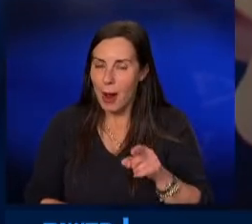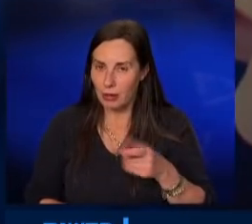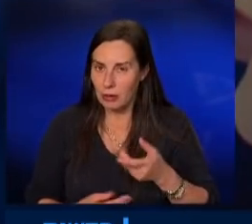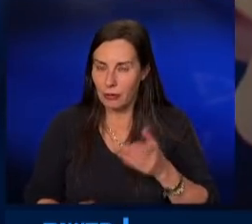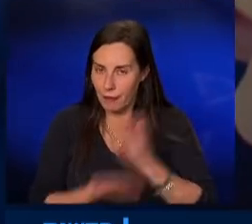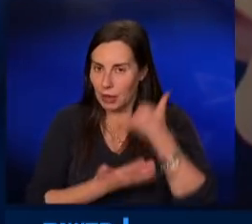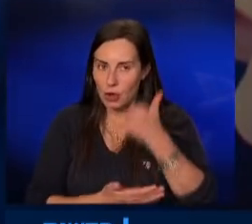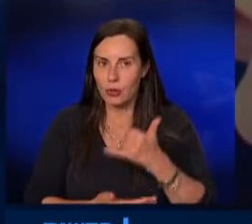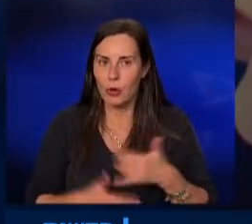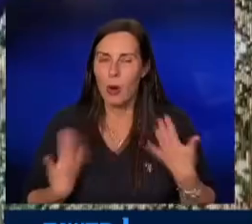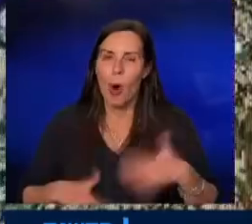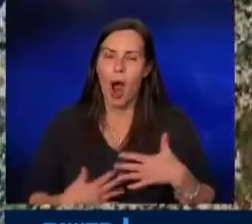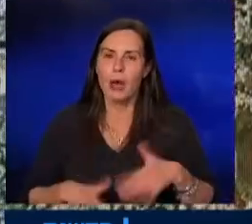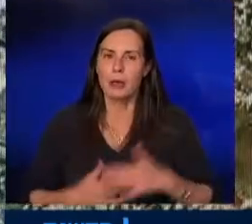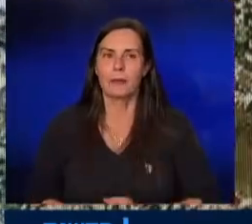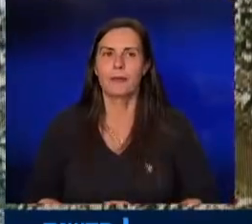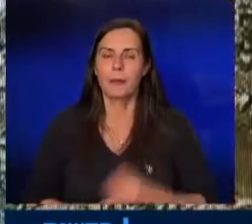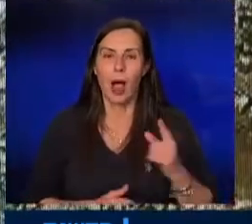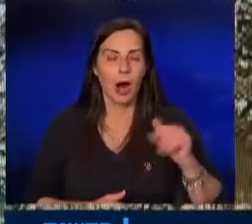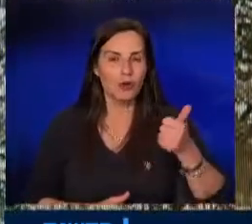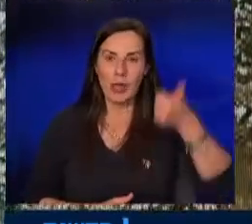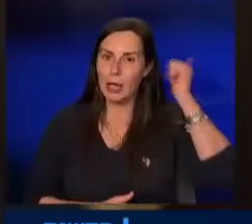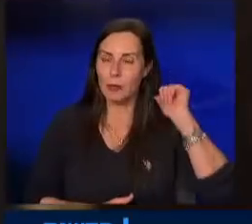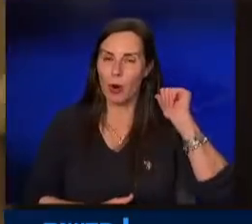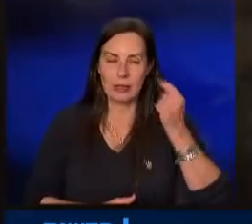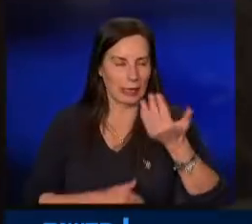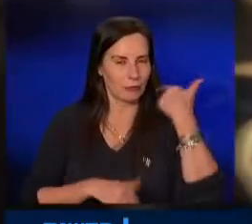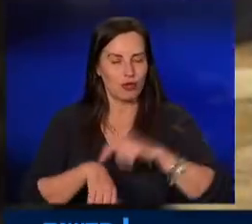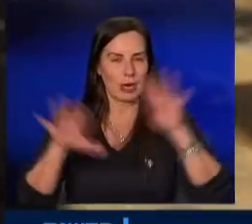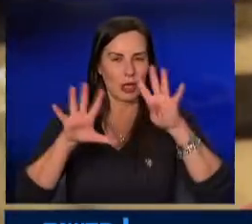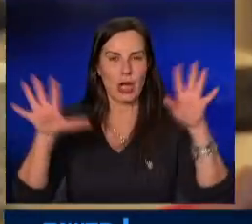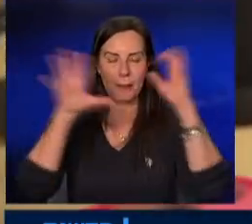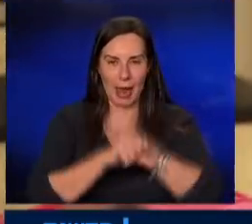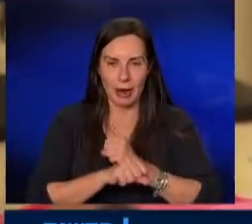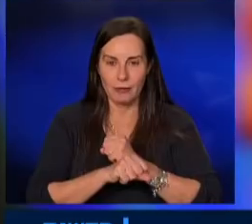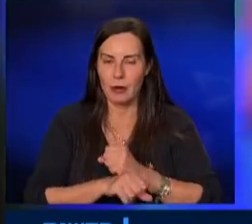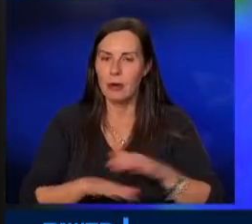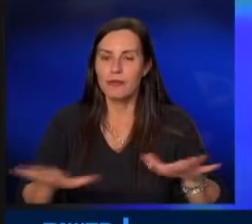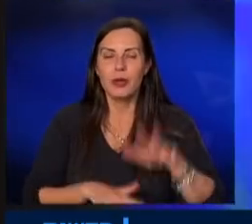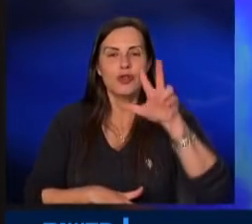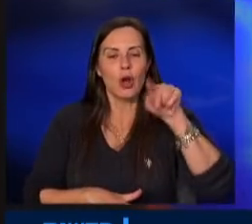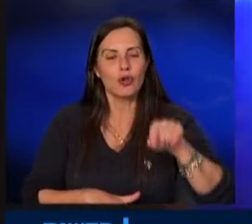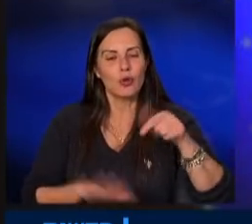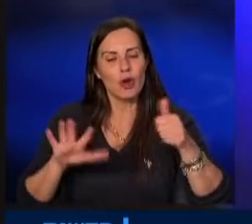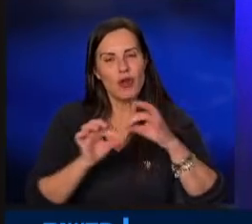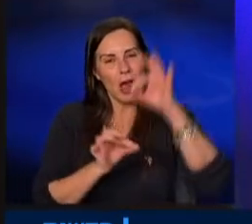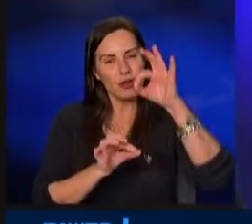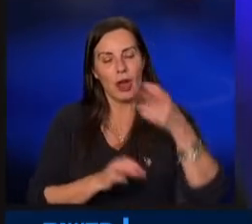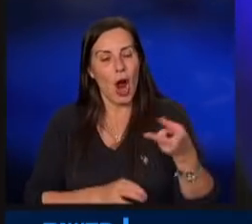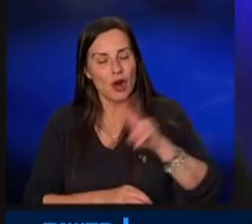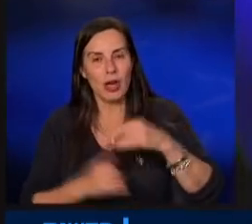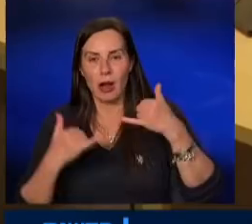זה אולי? וואי, מלא. הראשונה אתמול, מעט לפני השעה 9 בערב, בעוצמה 3.6. Okay.